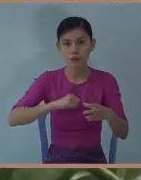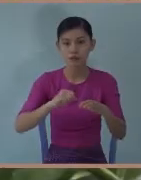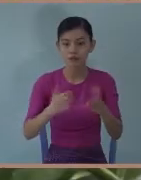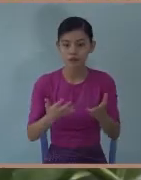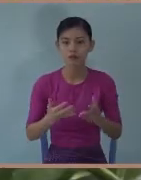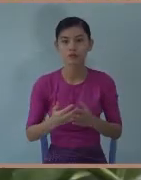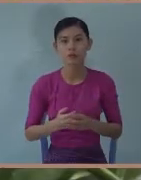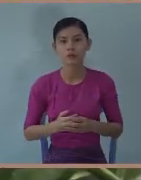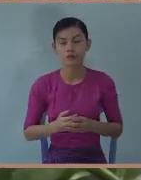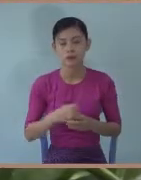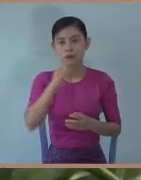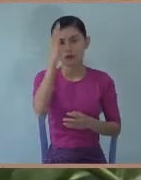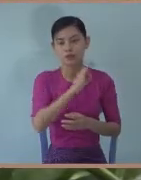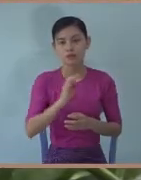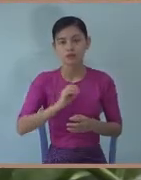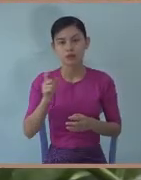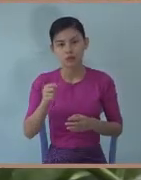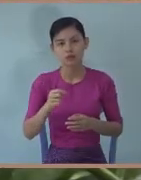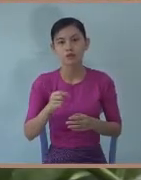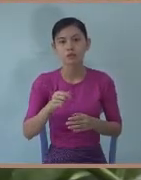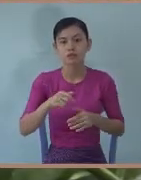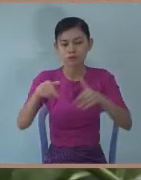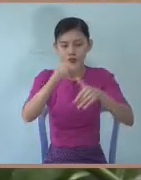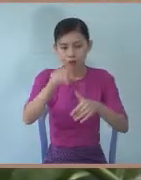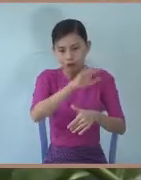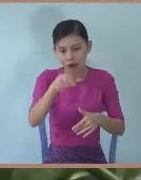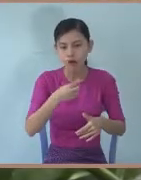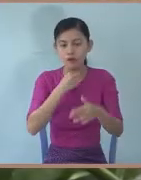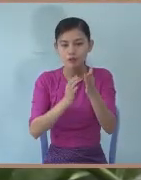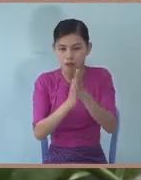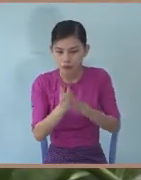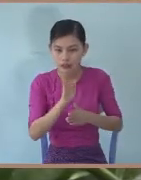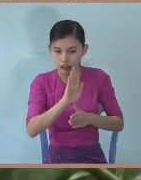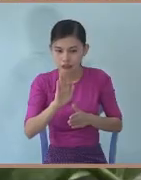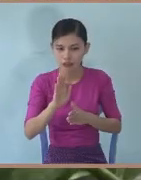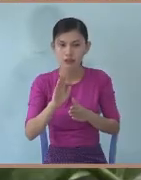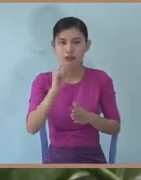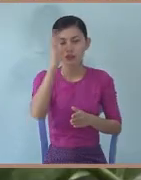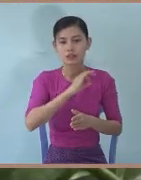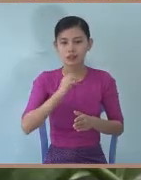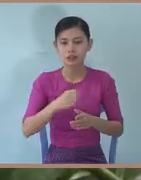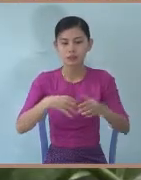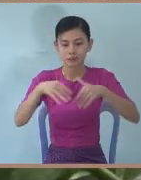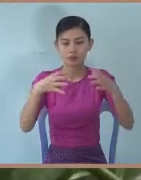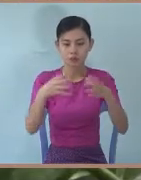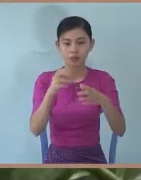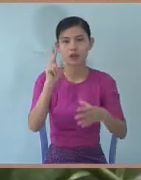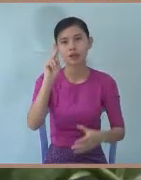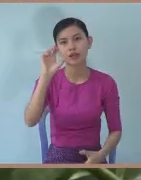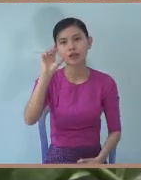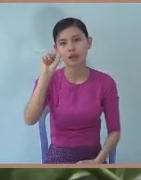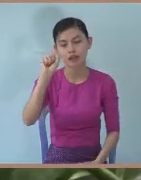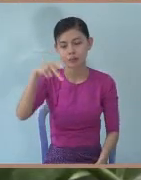กคู่เนี่ยมีคุยยามเองโซลูชันจนเราดีกระชินปีเนี่ยมาบ่เนาะปีดูเสวยสามูเลยคันนี้ยาเลยดีกระชินสเตปีบอส